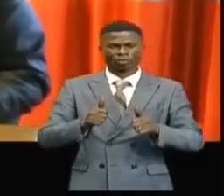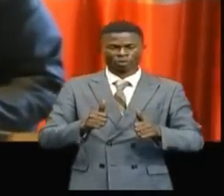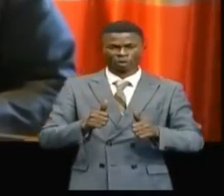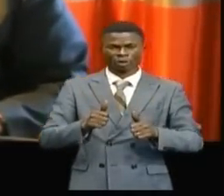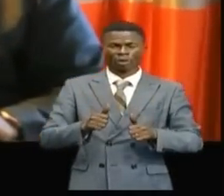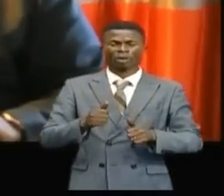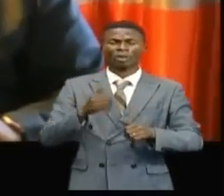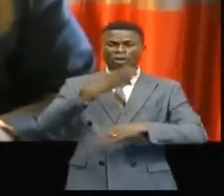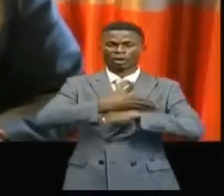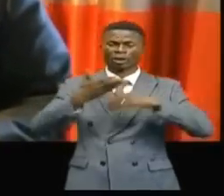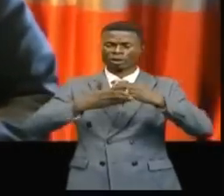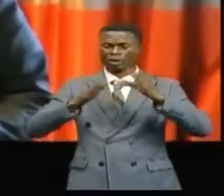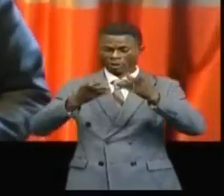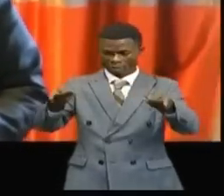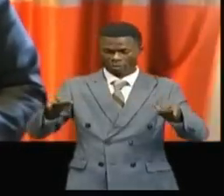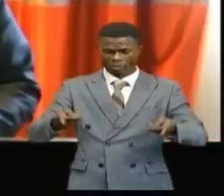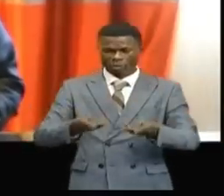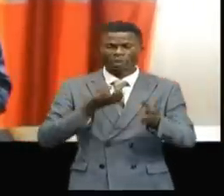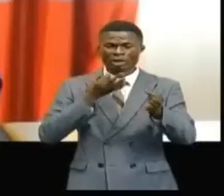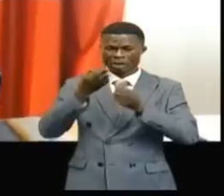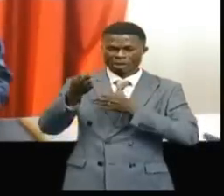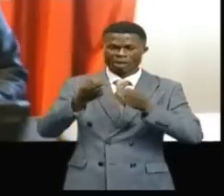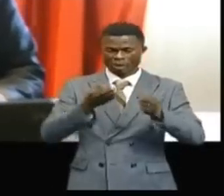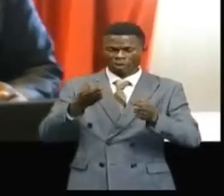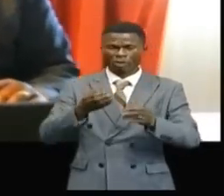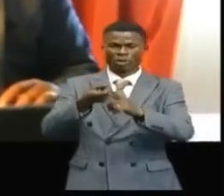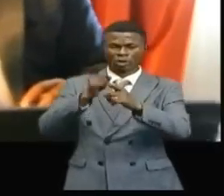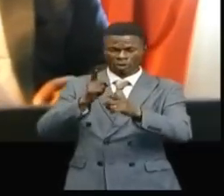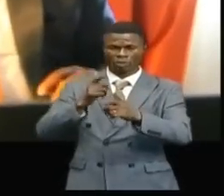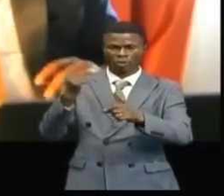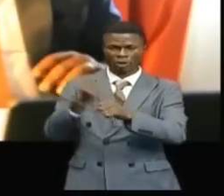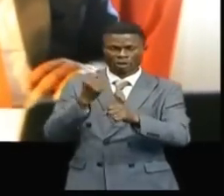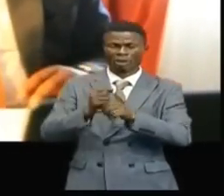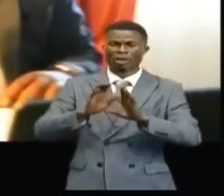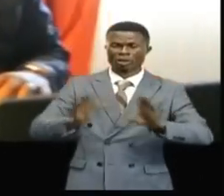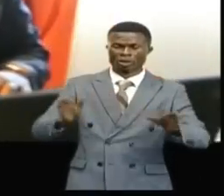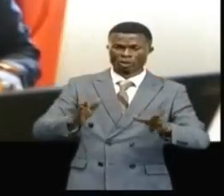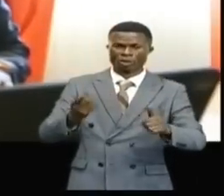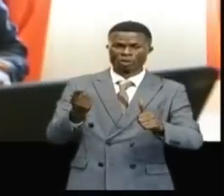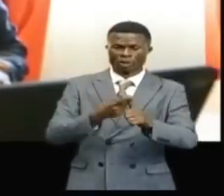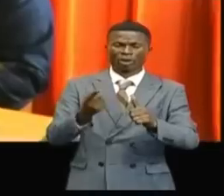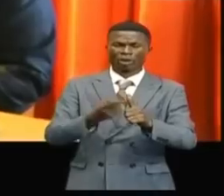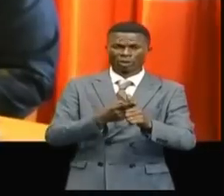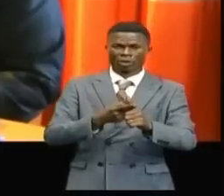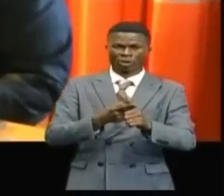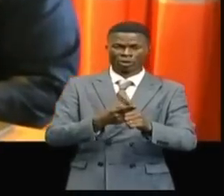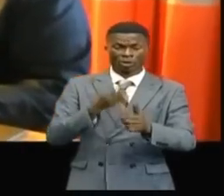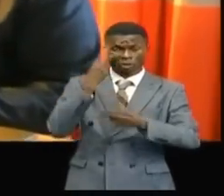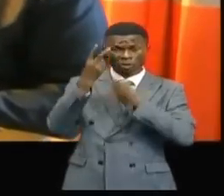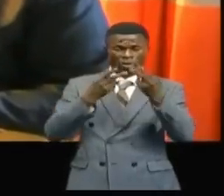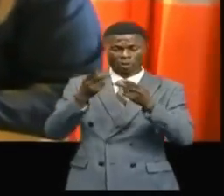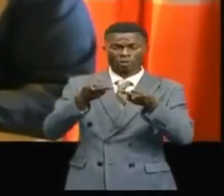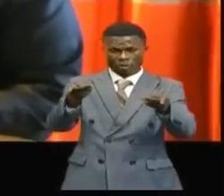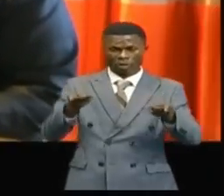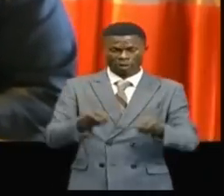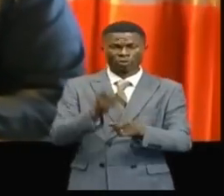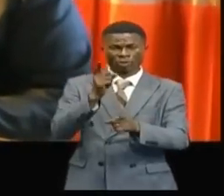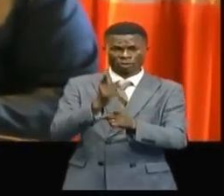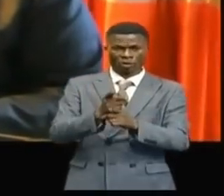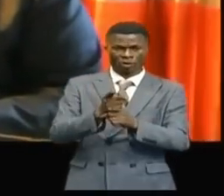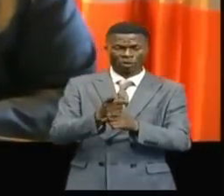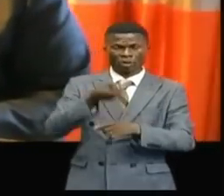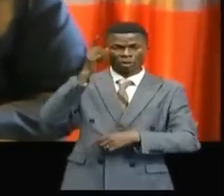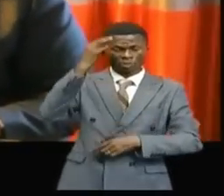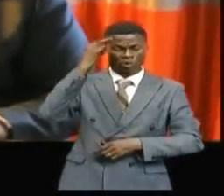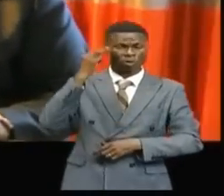les chantiers, suivant les explications fournies par les services habilités, notamment au cours de la visite de terrain effectuée par le